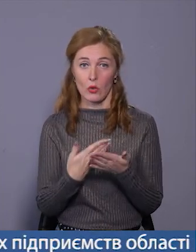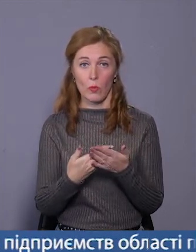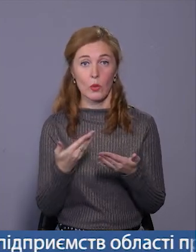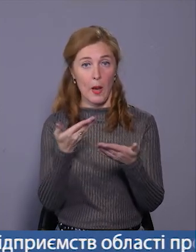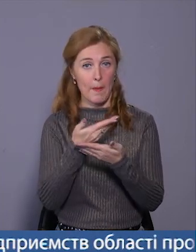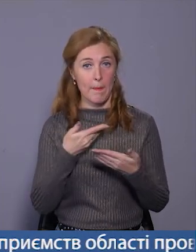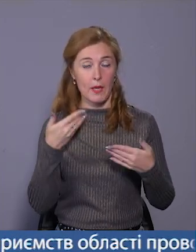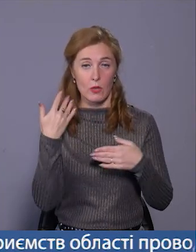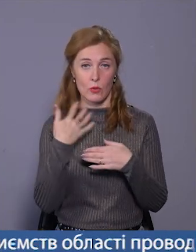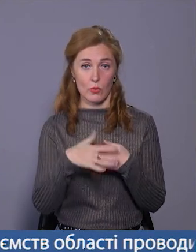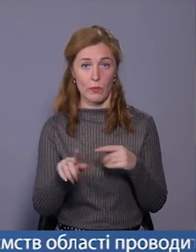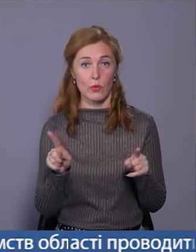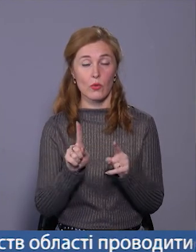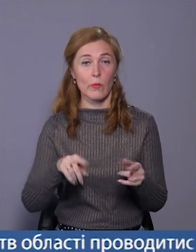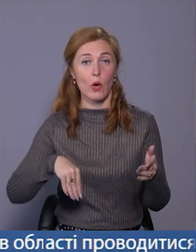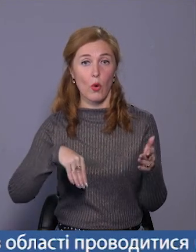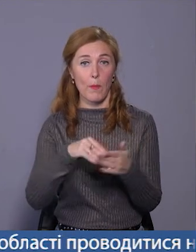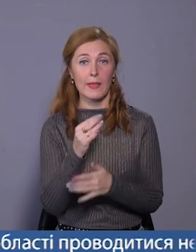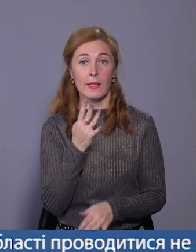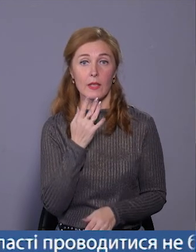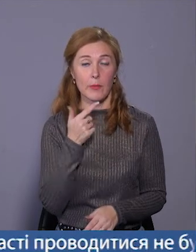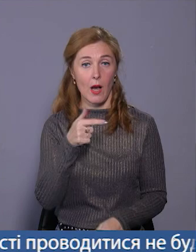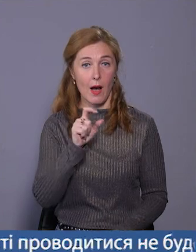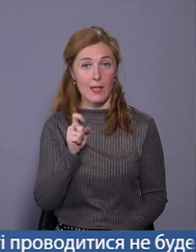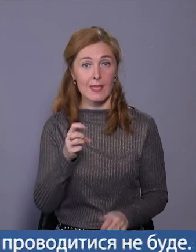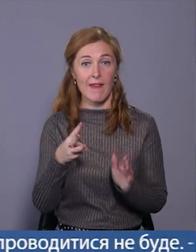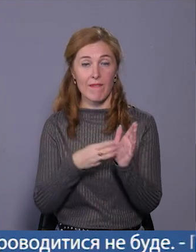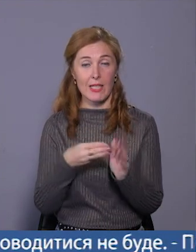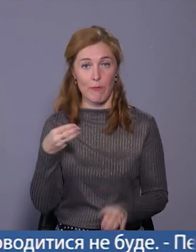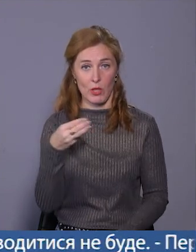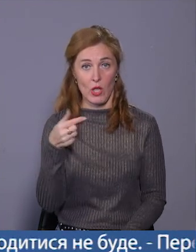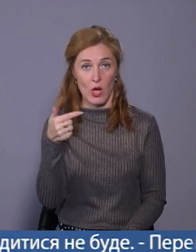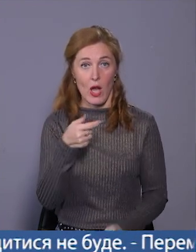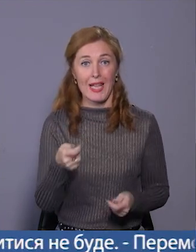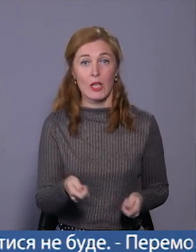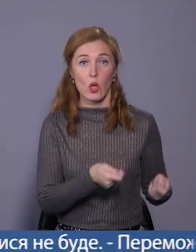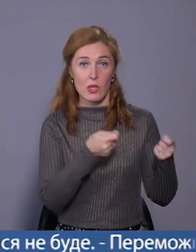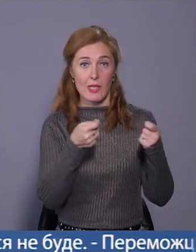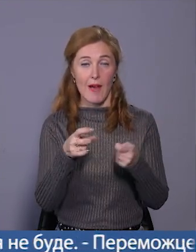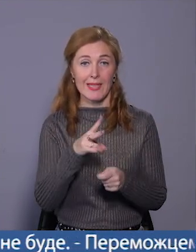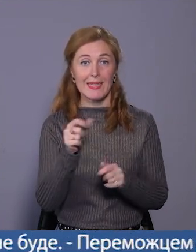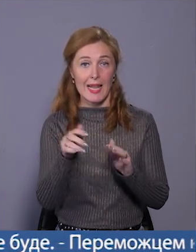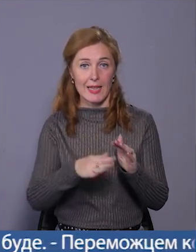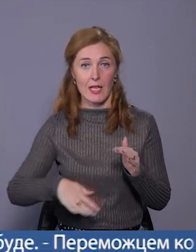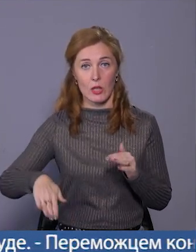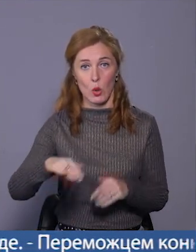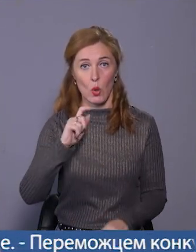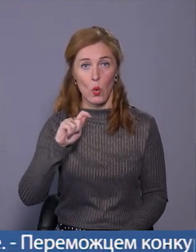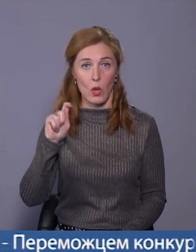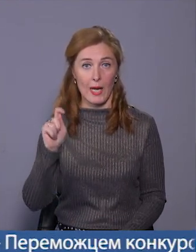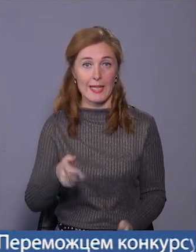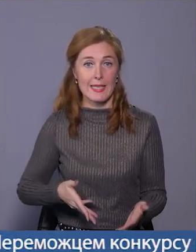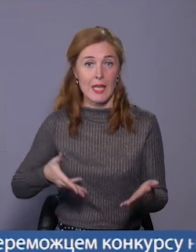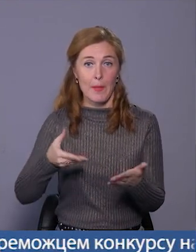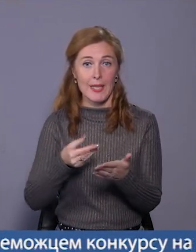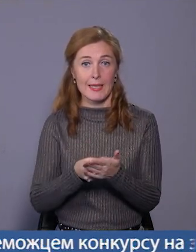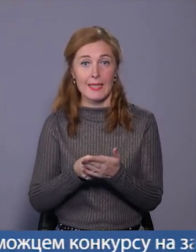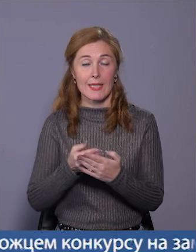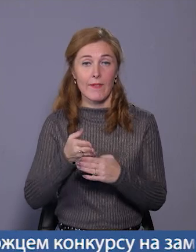що купити імпортний газ за 8 тисяч гривень, доставити його на територію України, заплатити за точку входу,